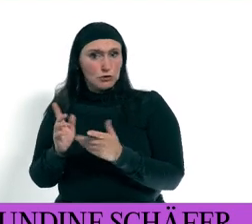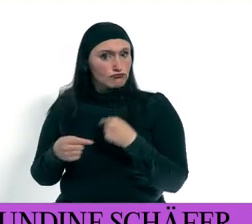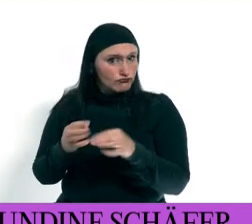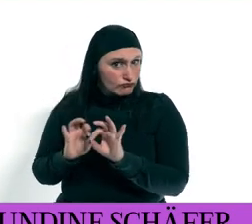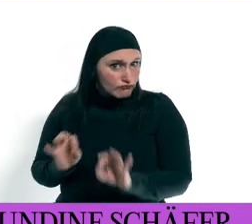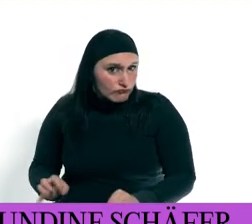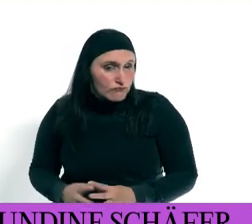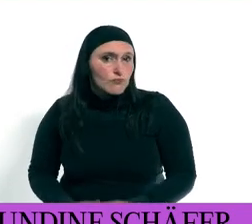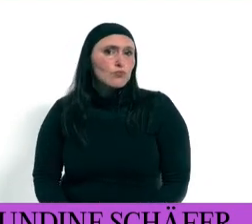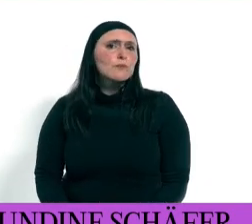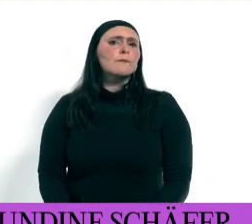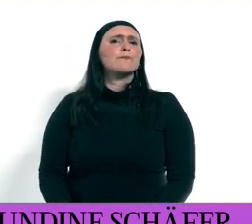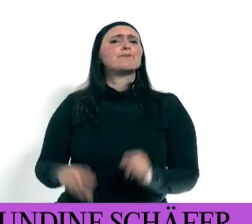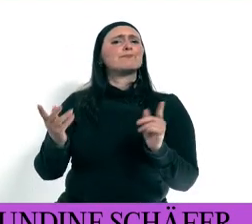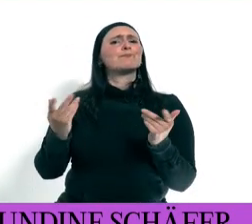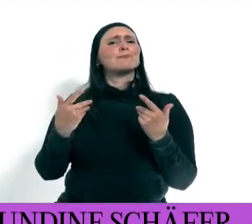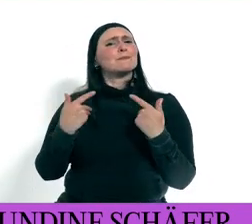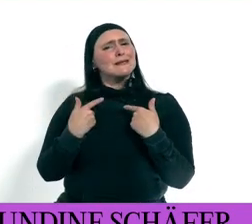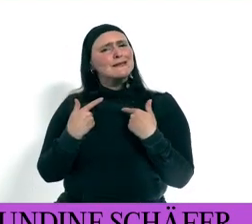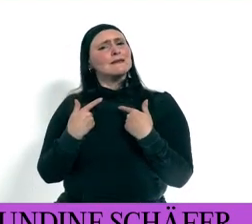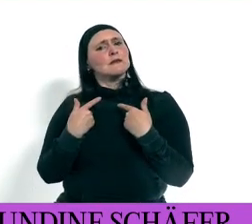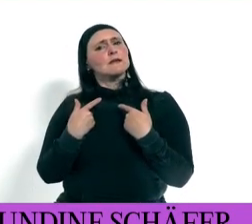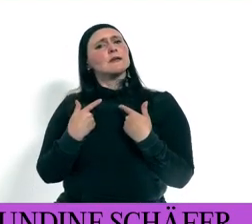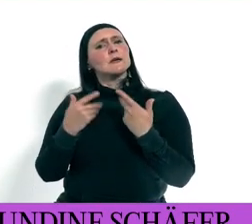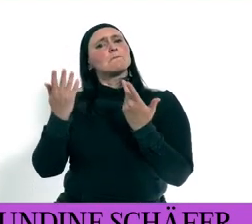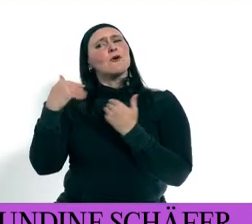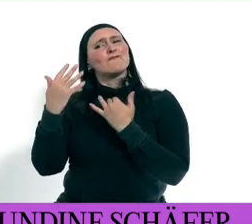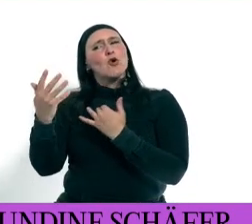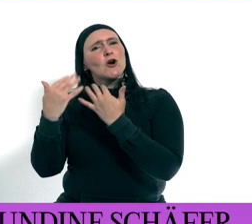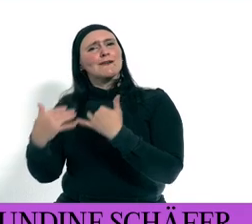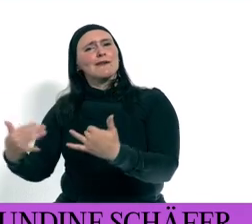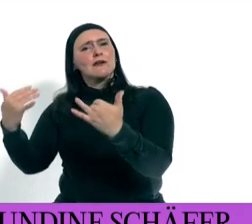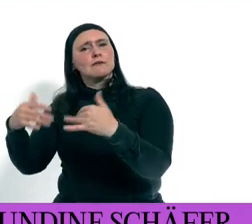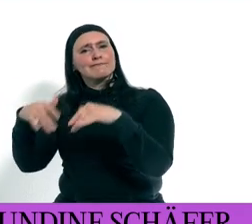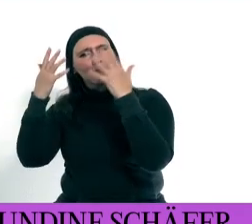Wir sind abgewichen von der Agenda, wenn man so will, positiv,